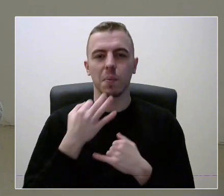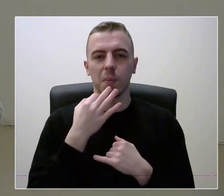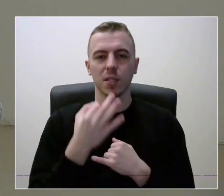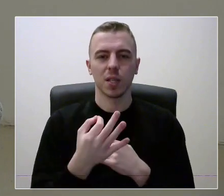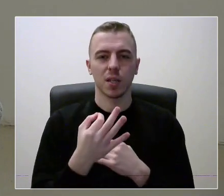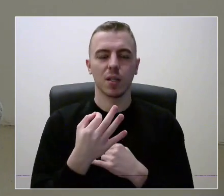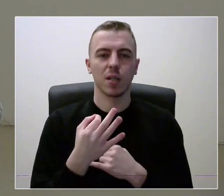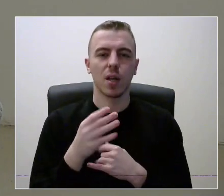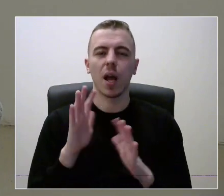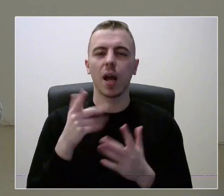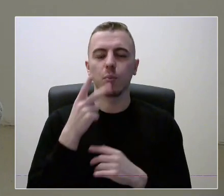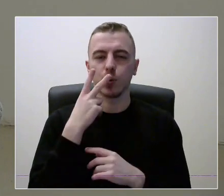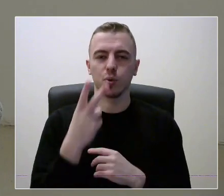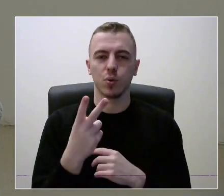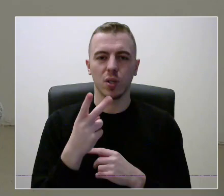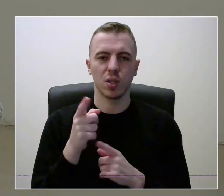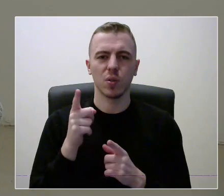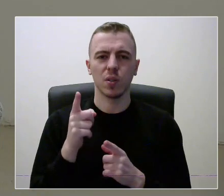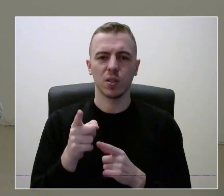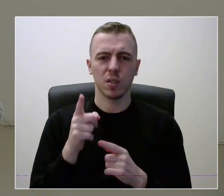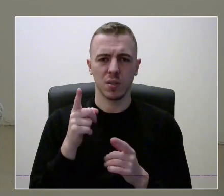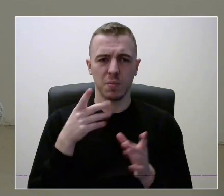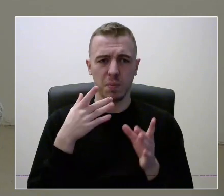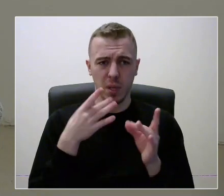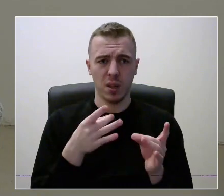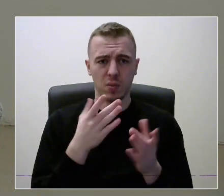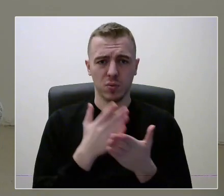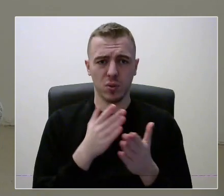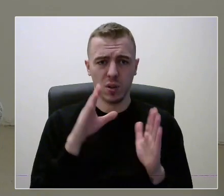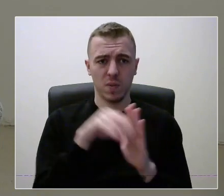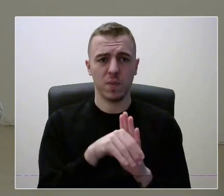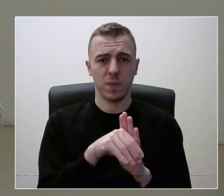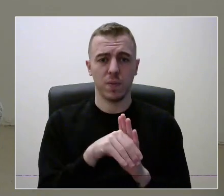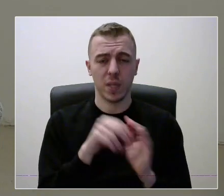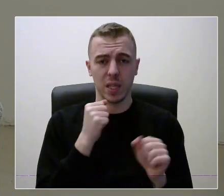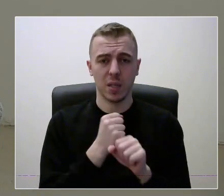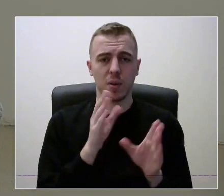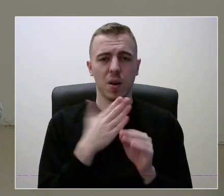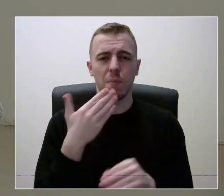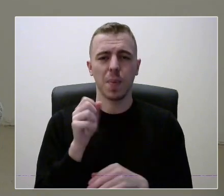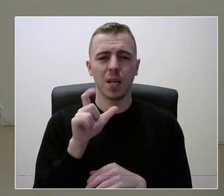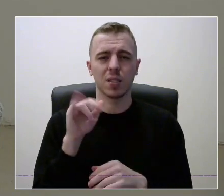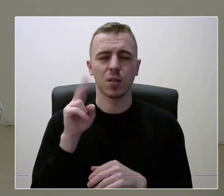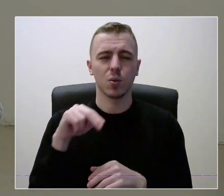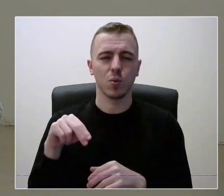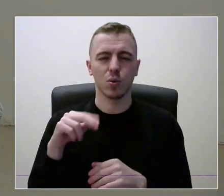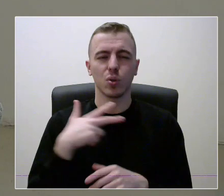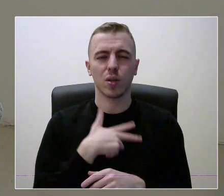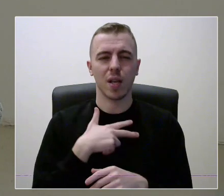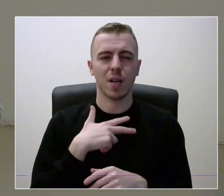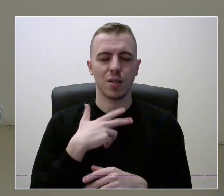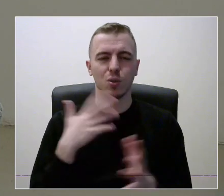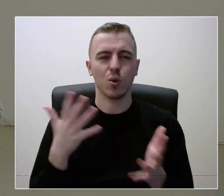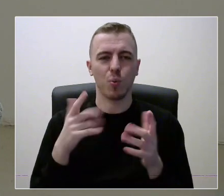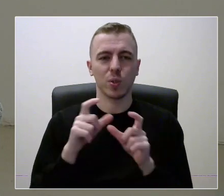išvilgite. Jūs esate jau priklausomas, jūs dirbate Macikų socialinės globos įstaigoje. Ten iš